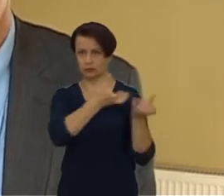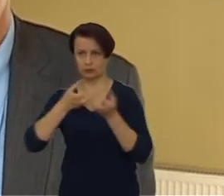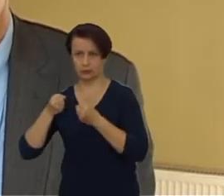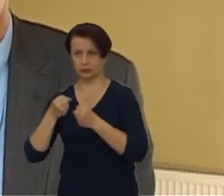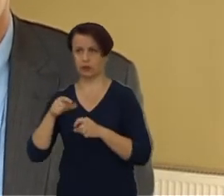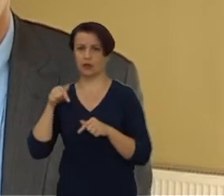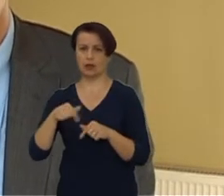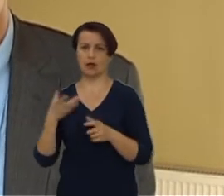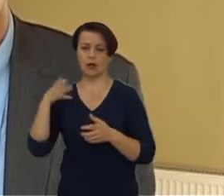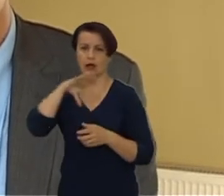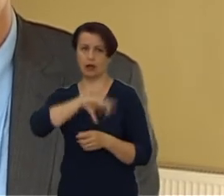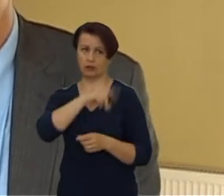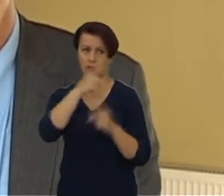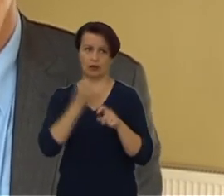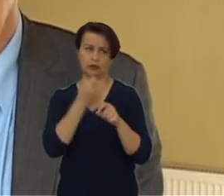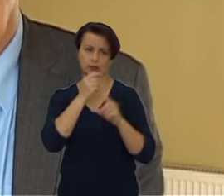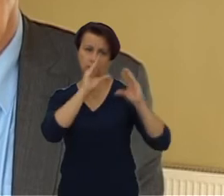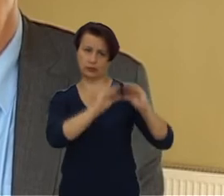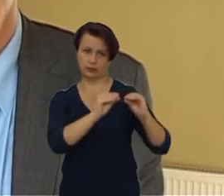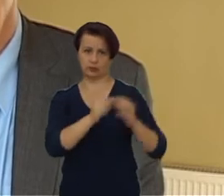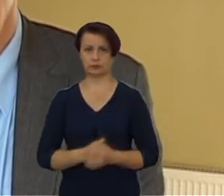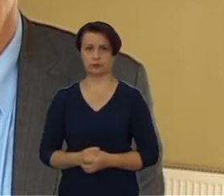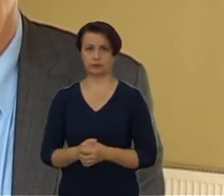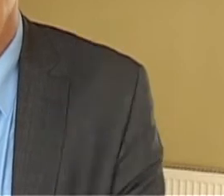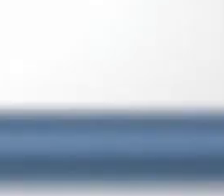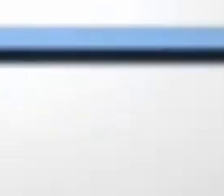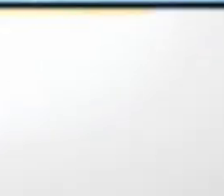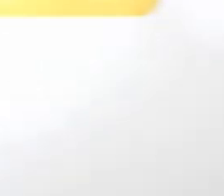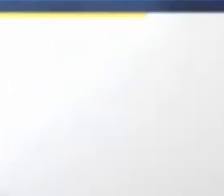įmonės, kur atlyginimai kėdainiuose, žinoma, šiek tiek žemesni.